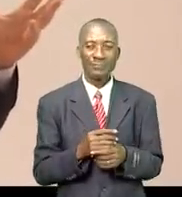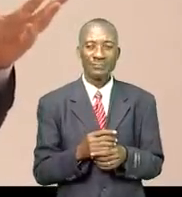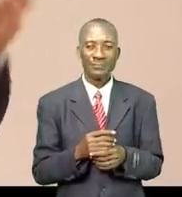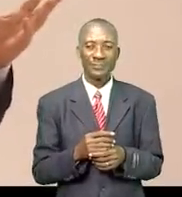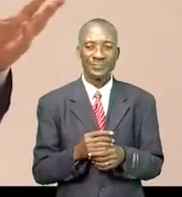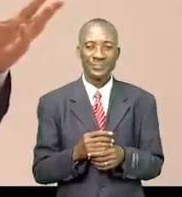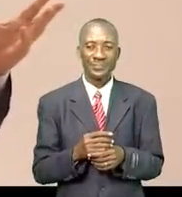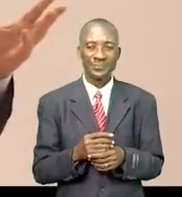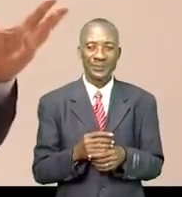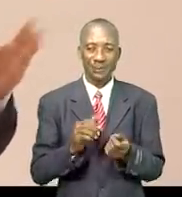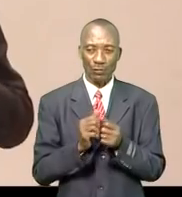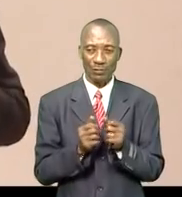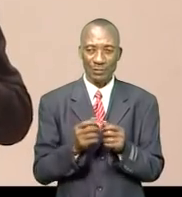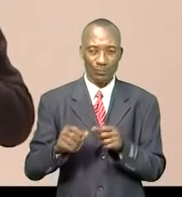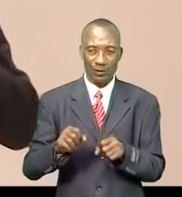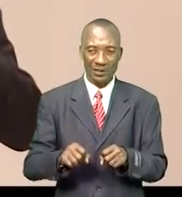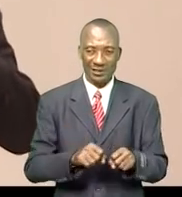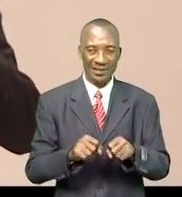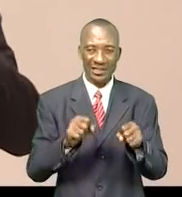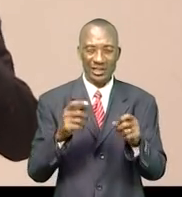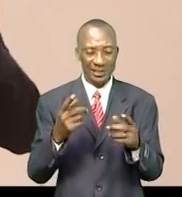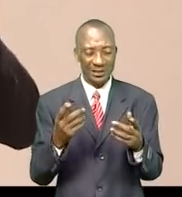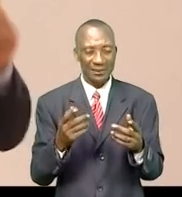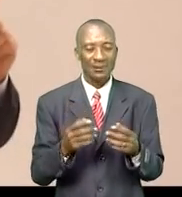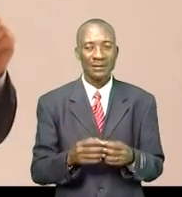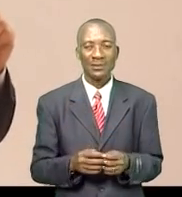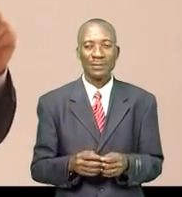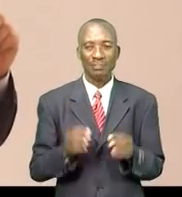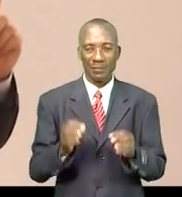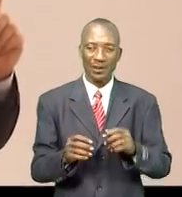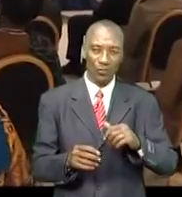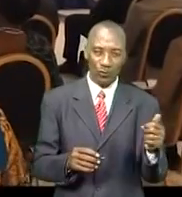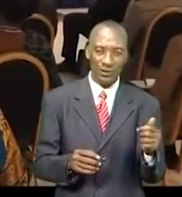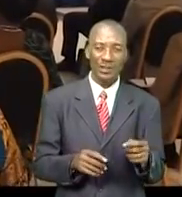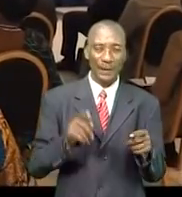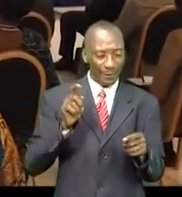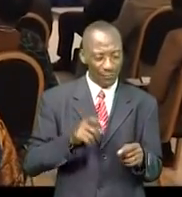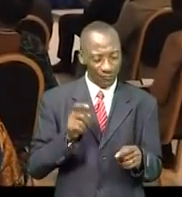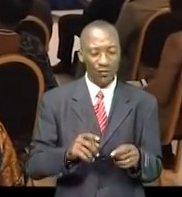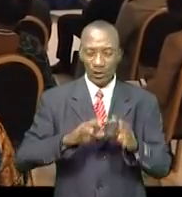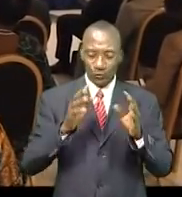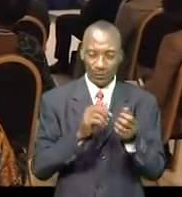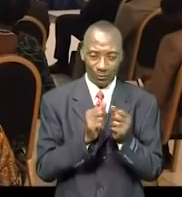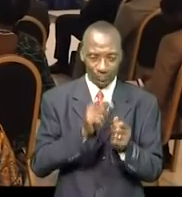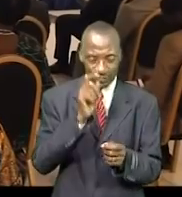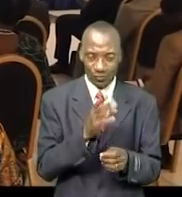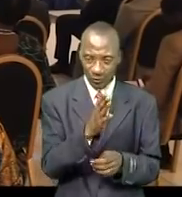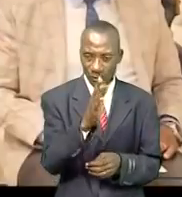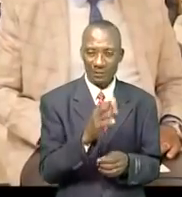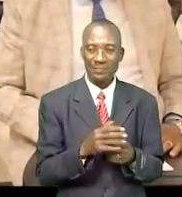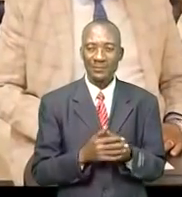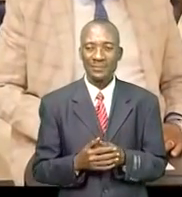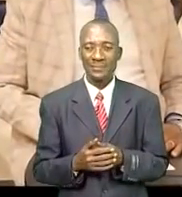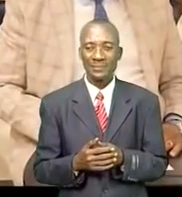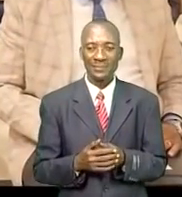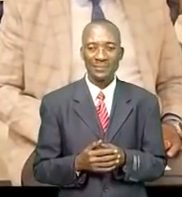de la stratégie, mais d'autre part, il faut que les jalons soient réalisables. La RDC est résolument engagée sur la voie